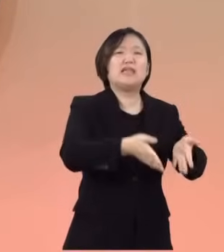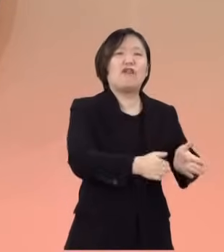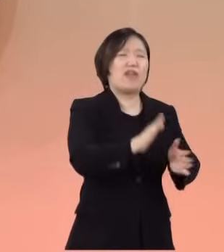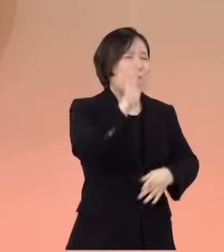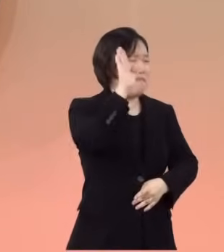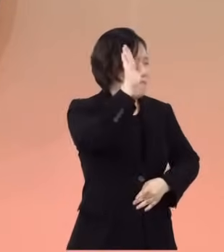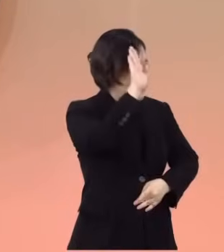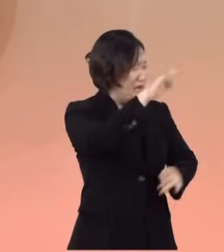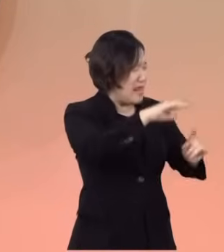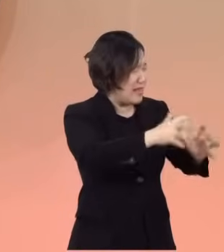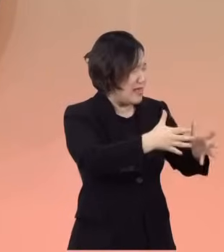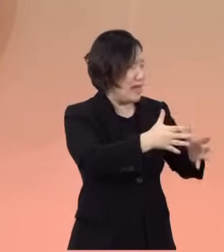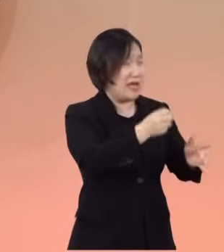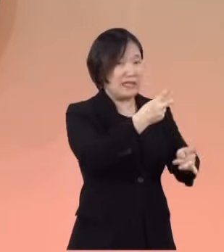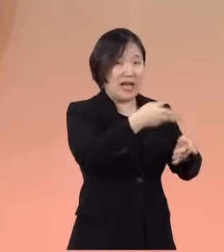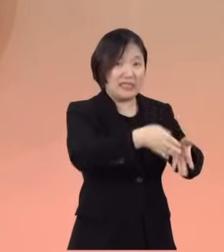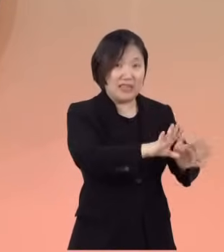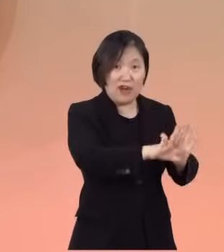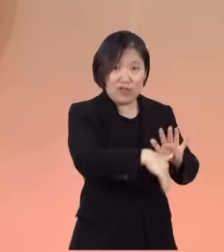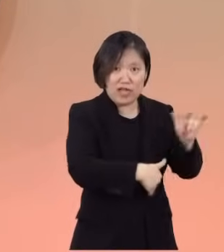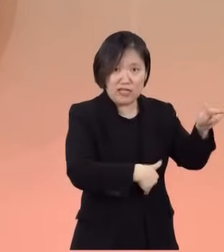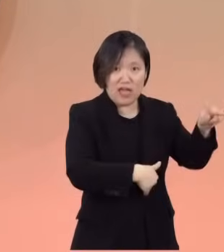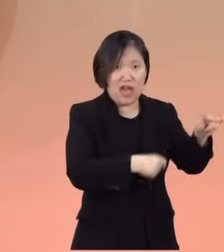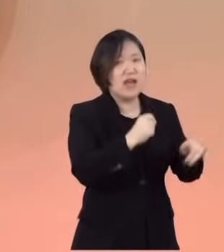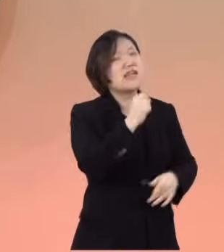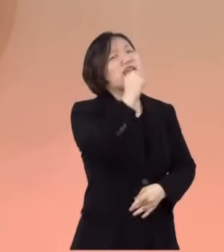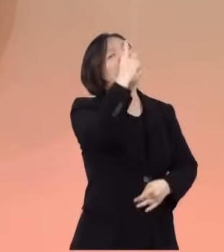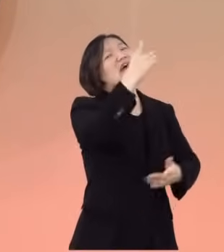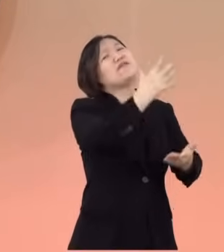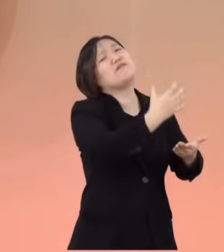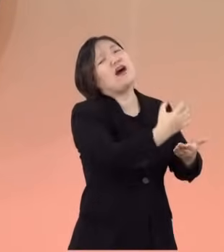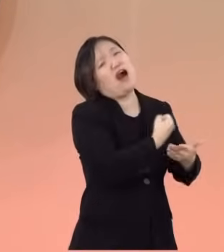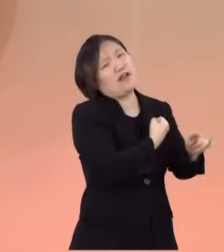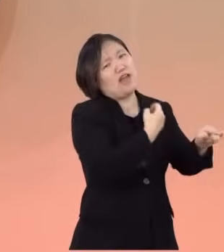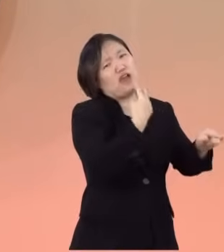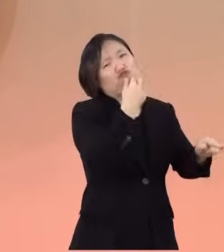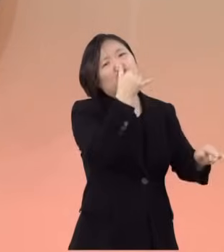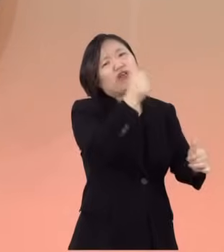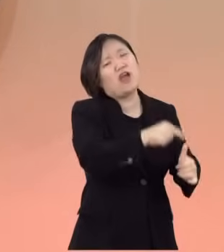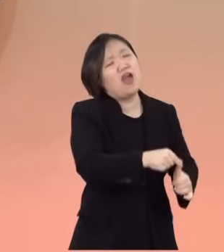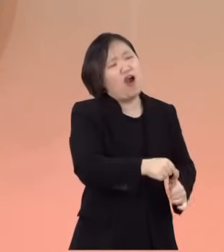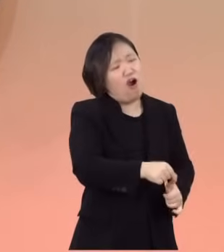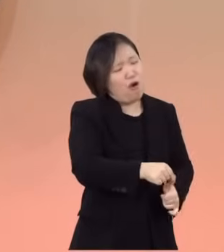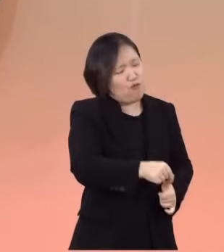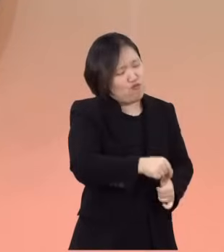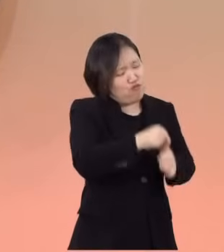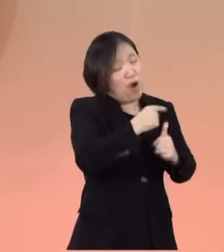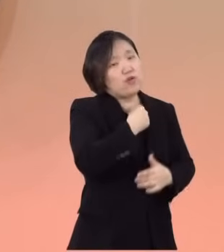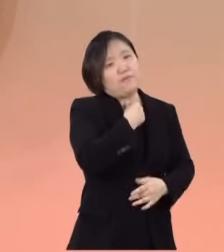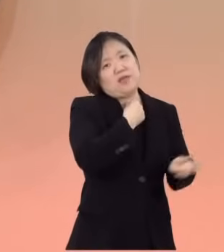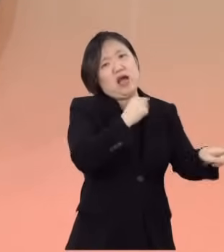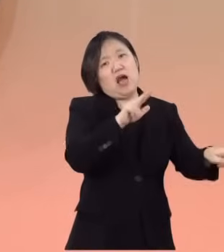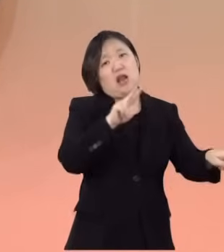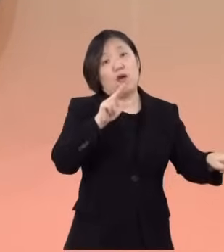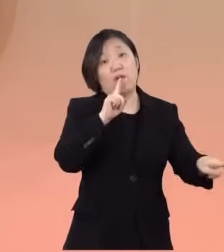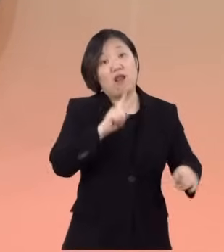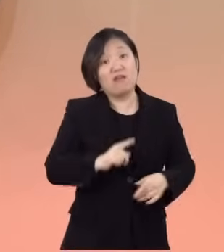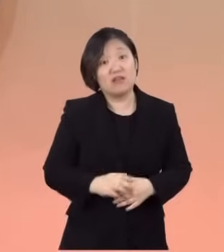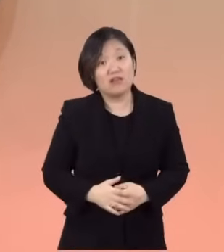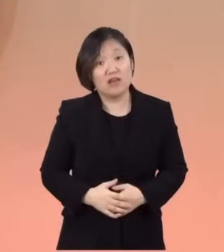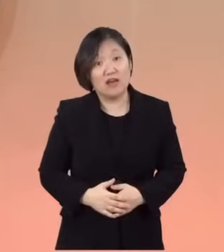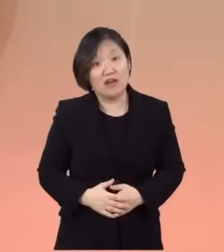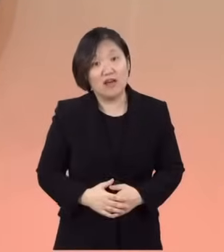깨달음을 얻어서 부처님과 같이 널리 중생을 제도하기 발언 하였느니라